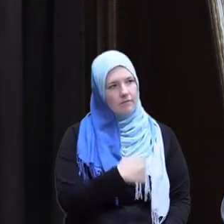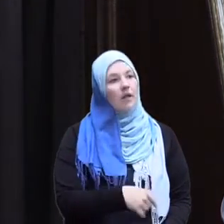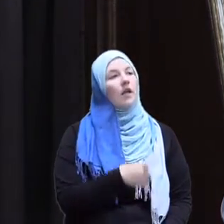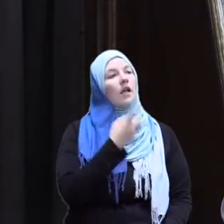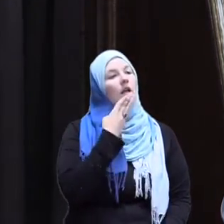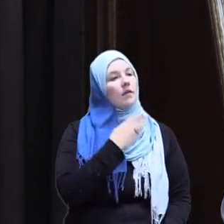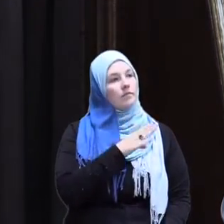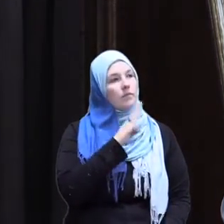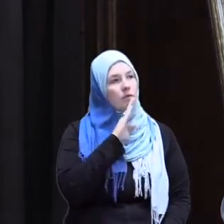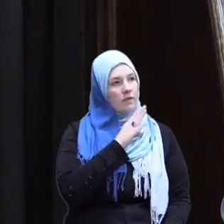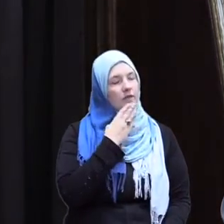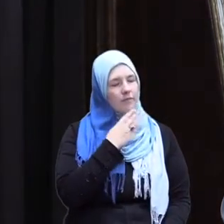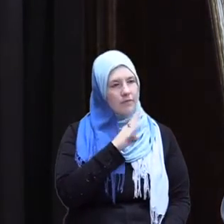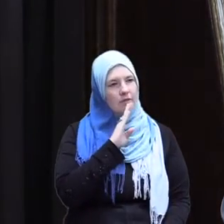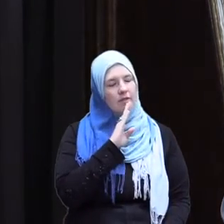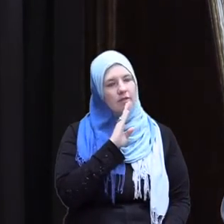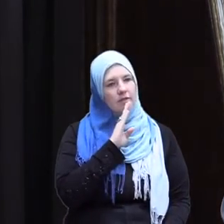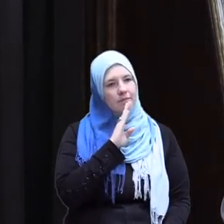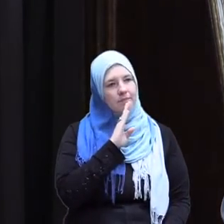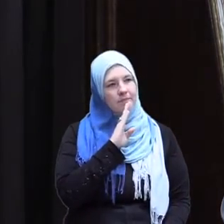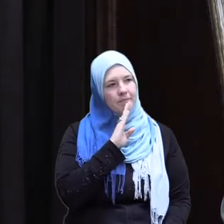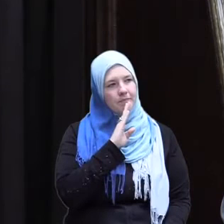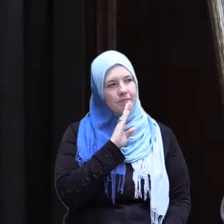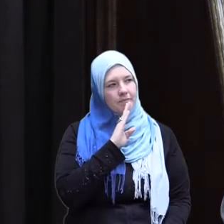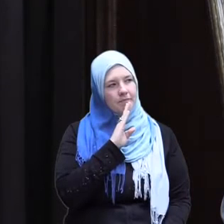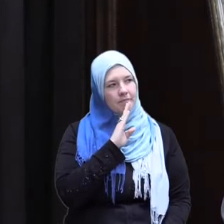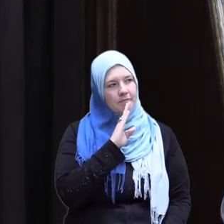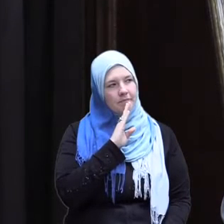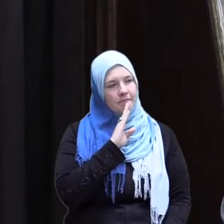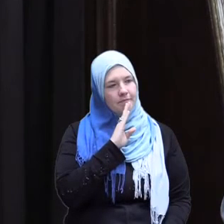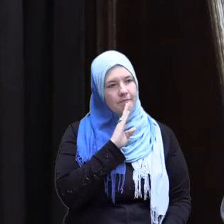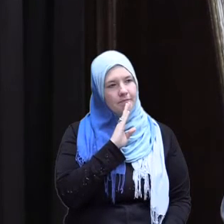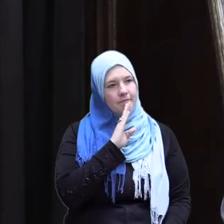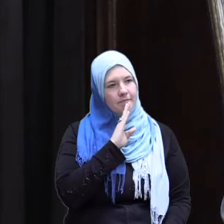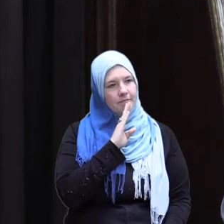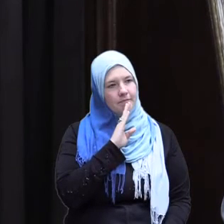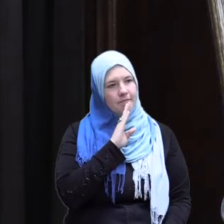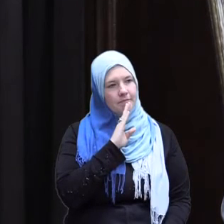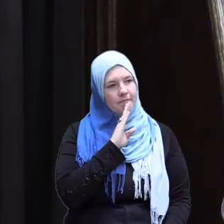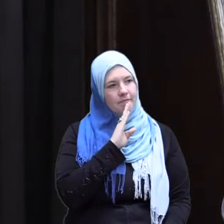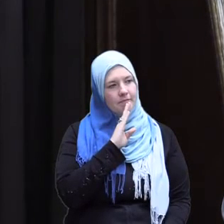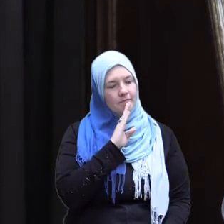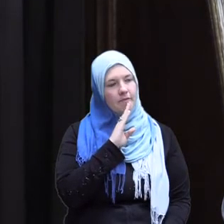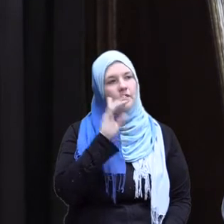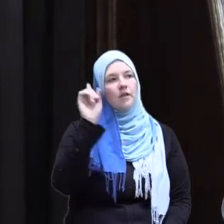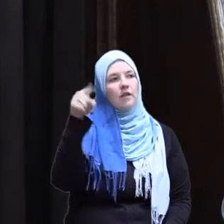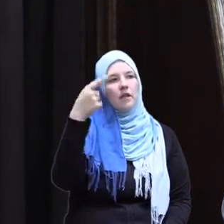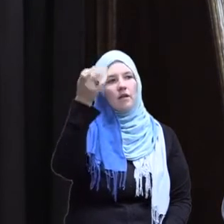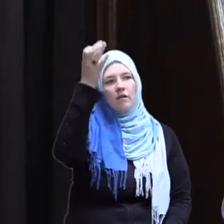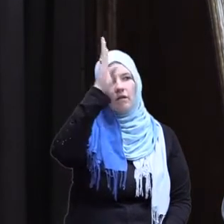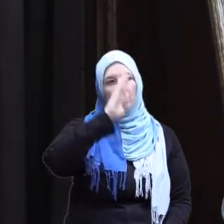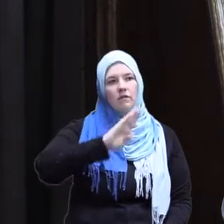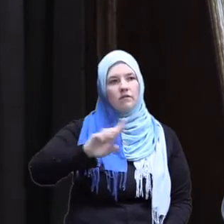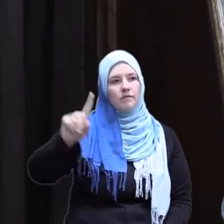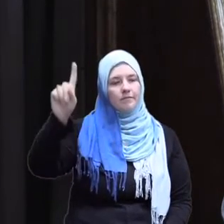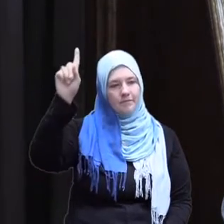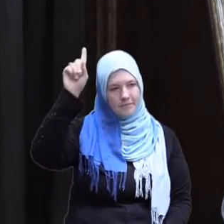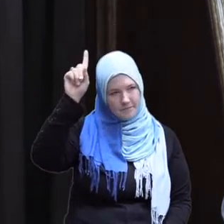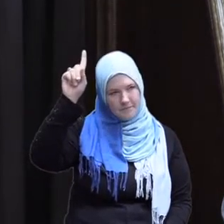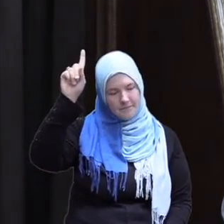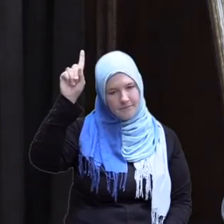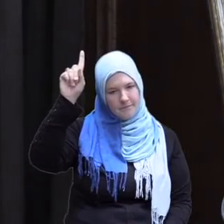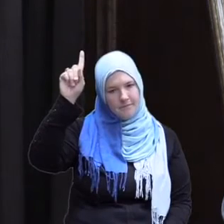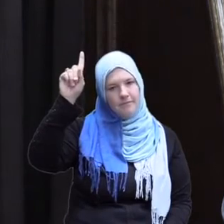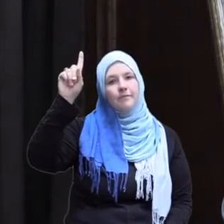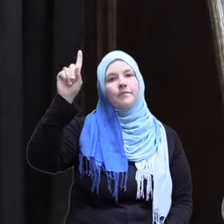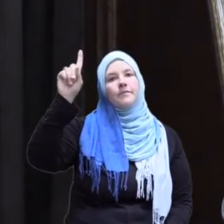الحمد لله وكفى والصلاة والسلام على عباده الذين اصطفى وأشهد أن لا إله إلا الله وحده لا